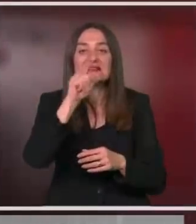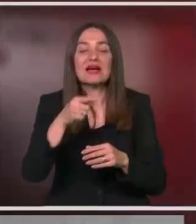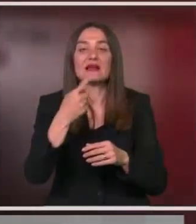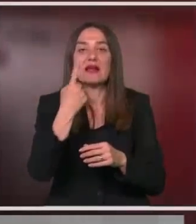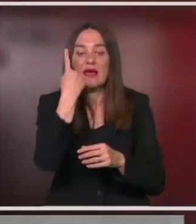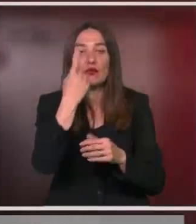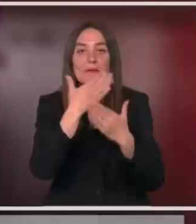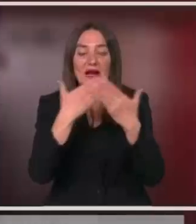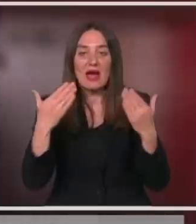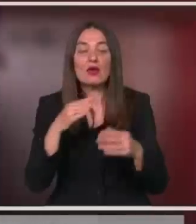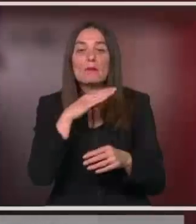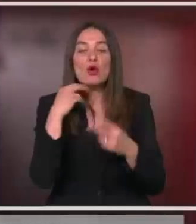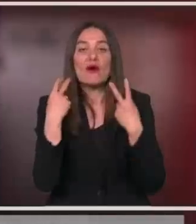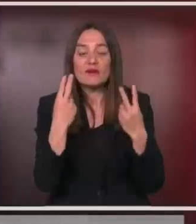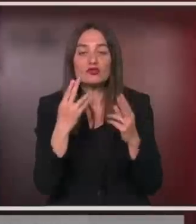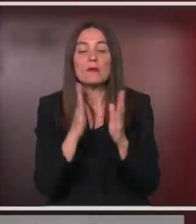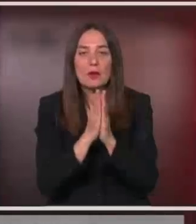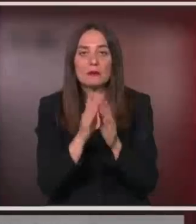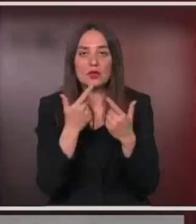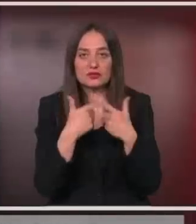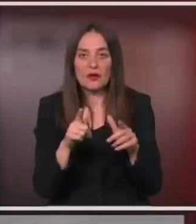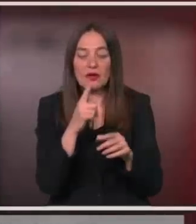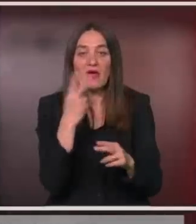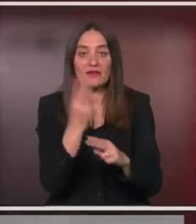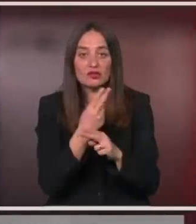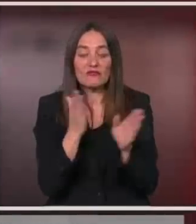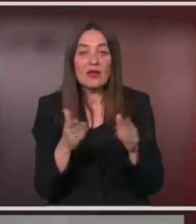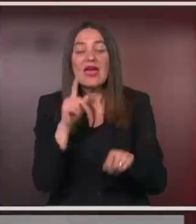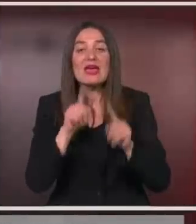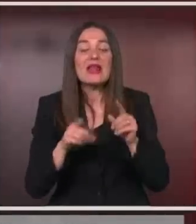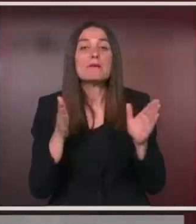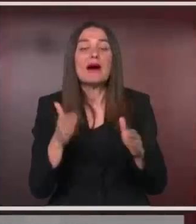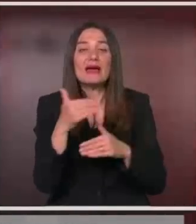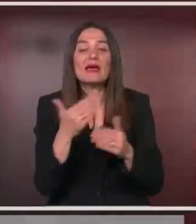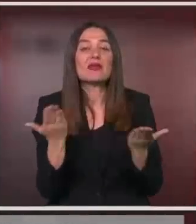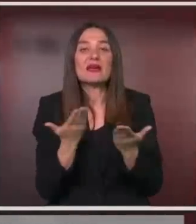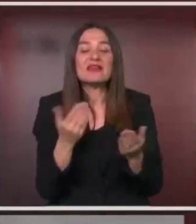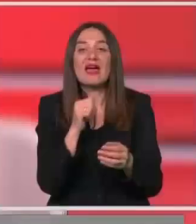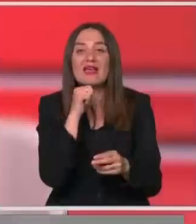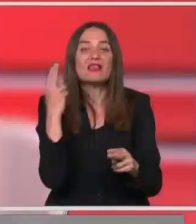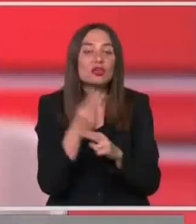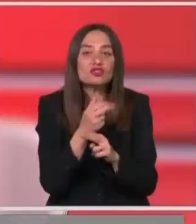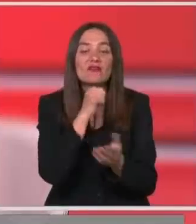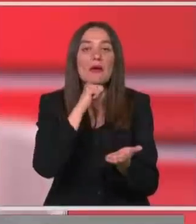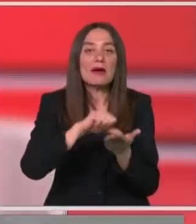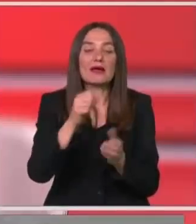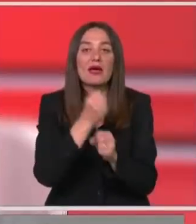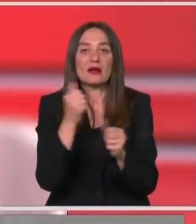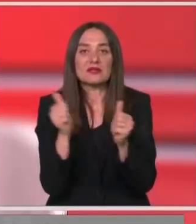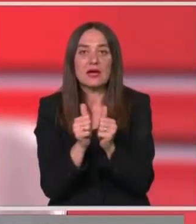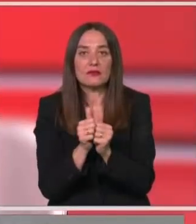milijardu. Dobro, znači, paket... Molim vas, samo mi dozvolite. Državni ili paket gde i država i banke rade